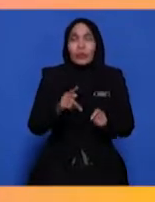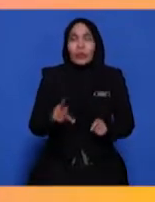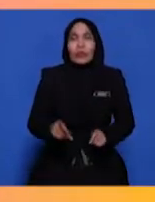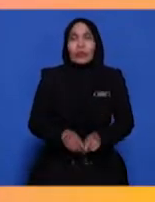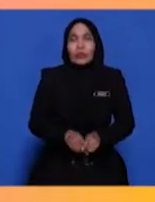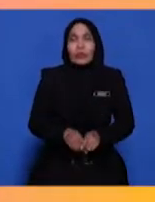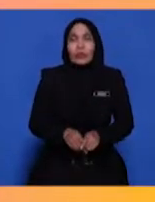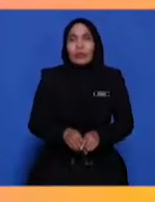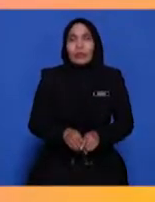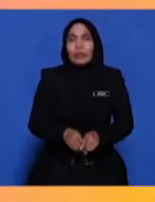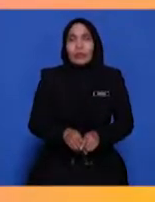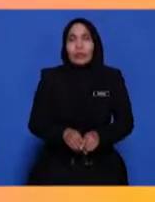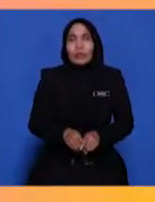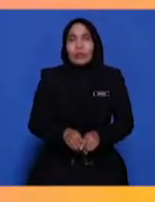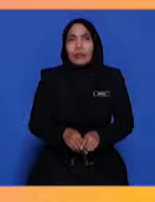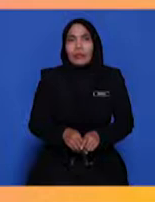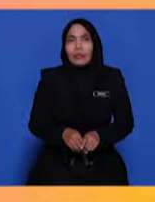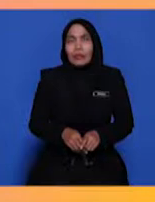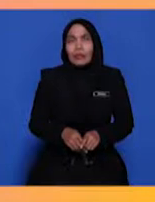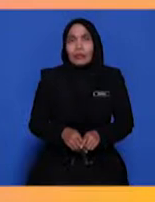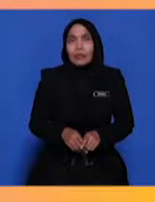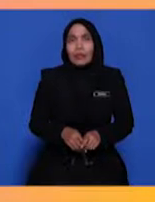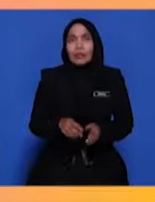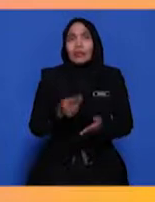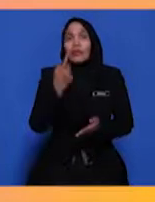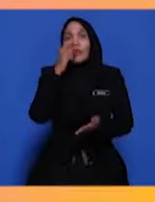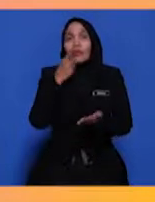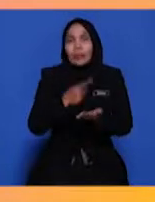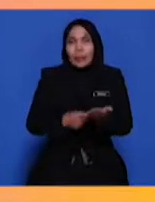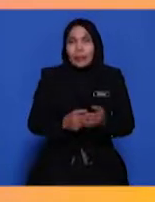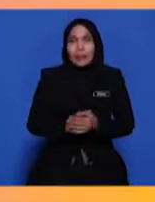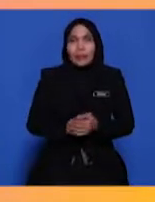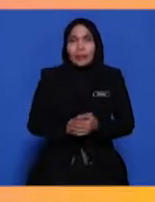hendak dicapai bagi matlamat jangka pendek dan jangka panjang.